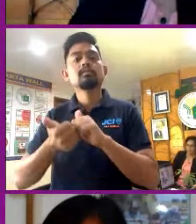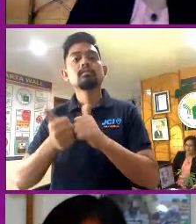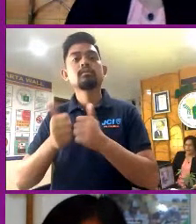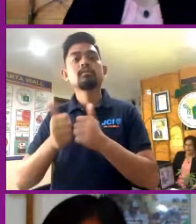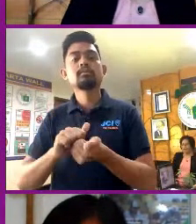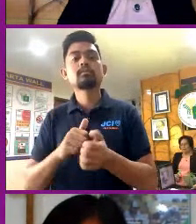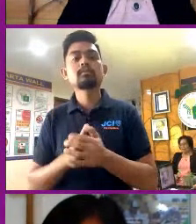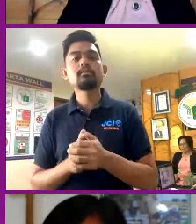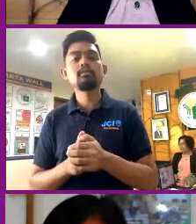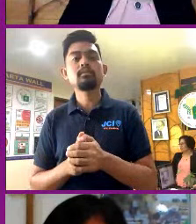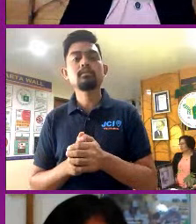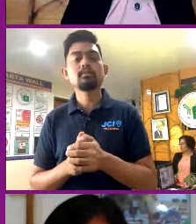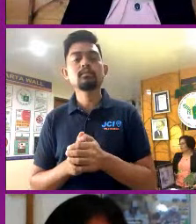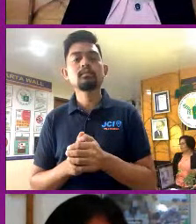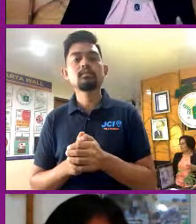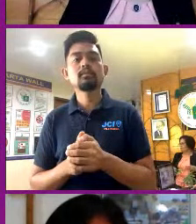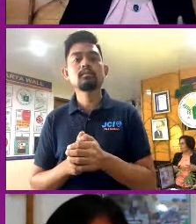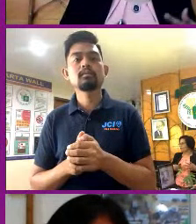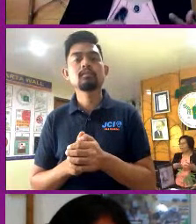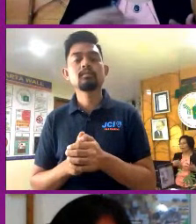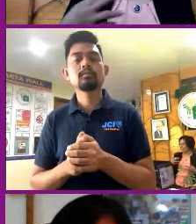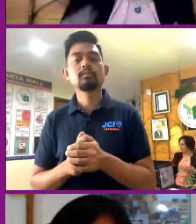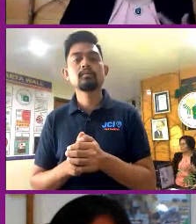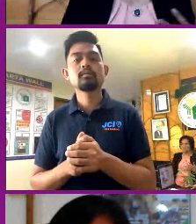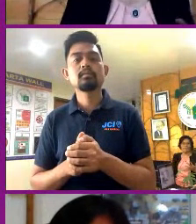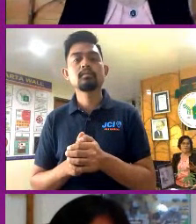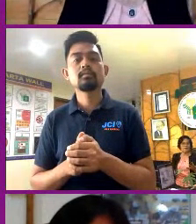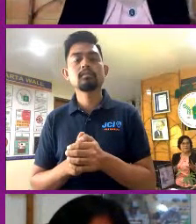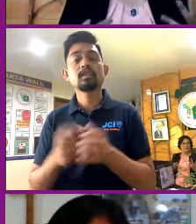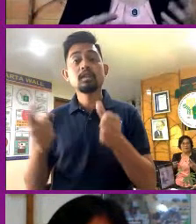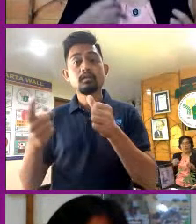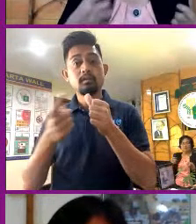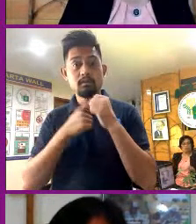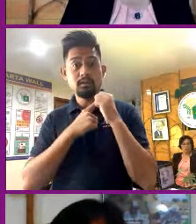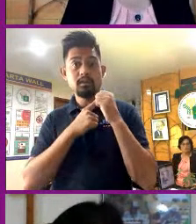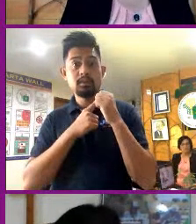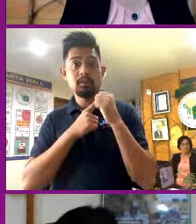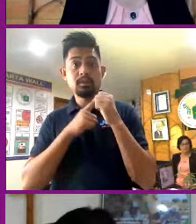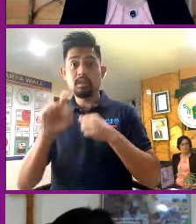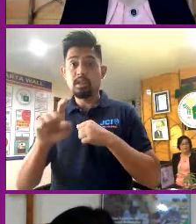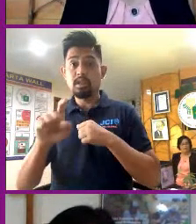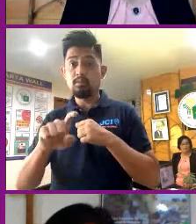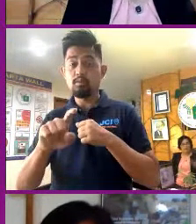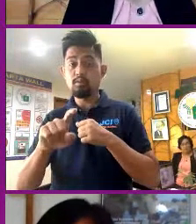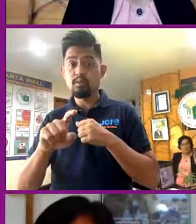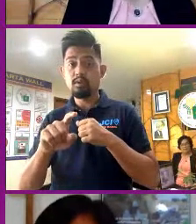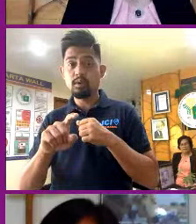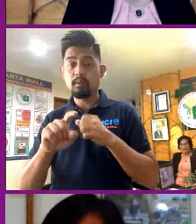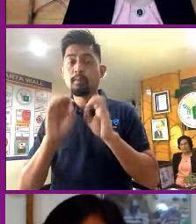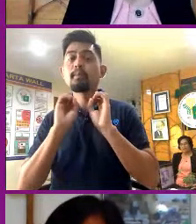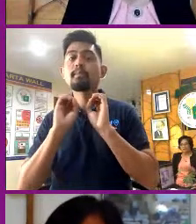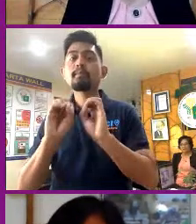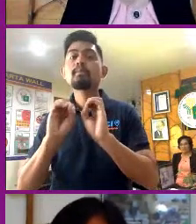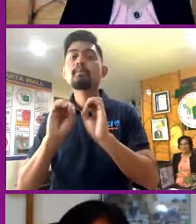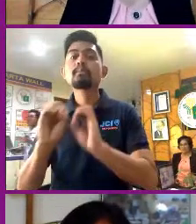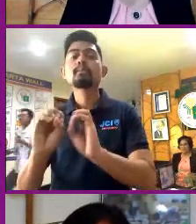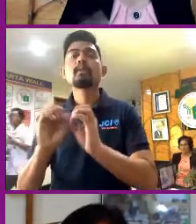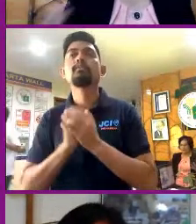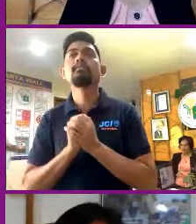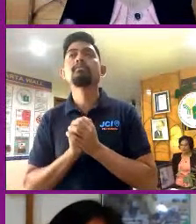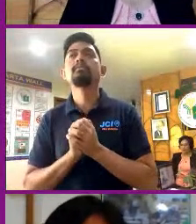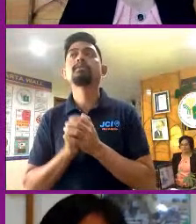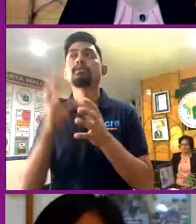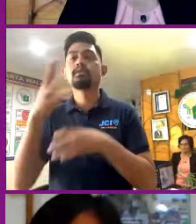Hindi tayo makakaano. Dapat siguro talaga you have to first have an educate. Yung mga sa opisina